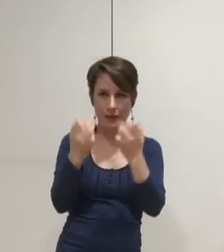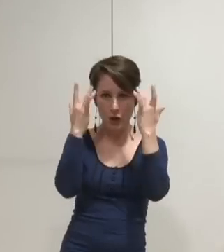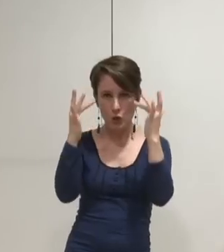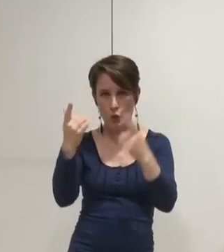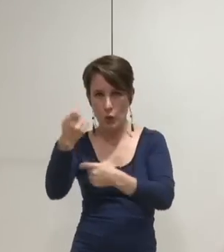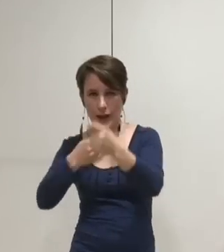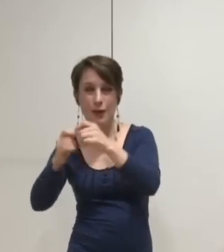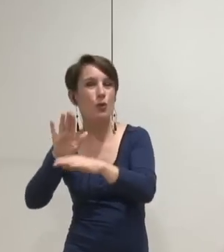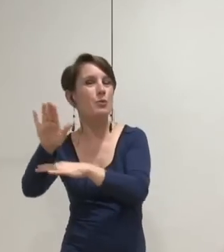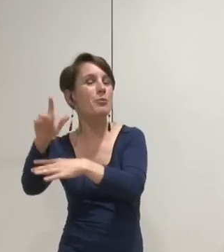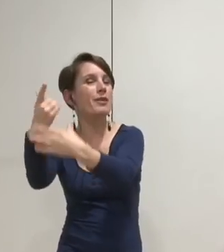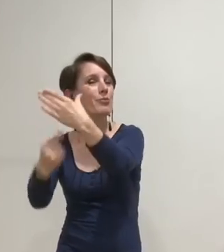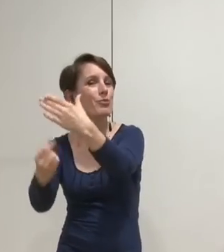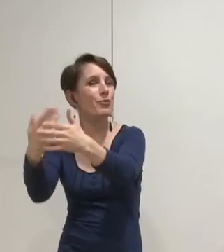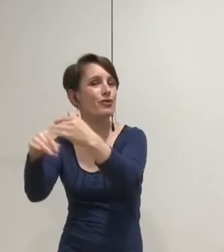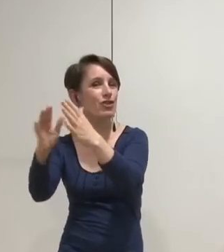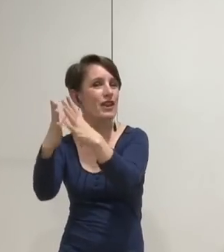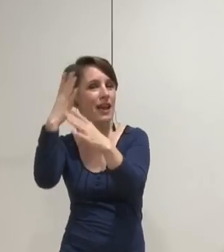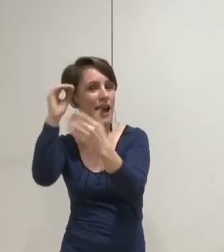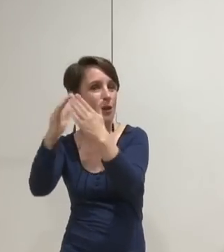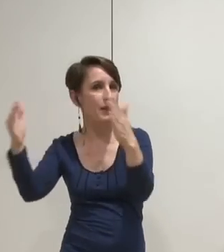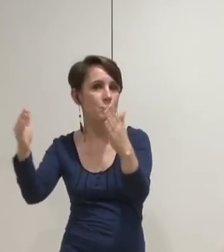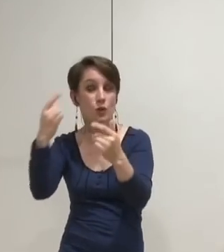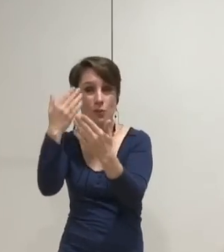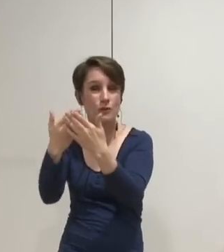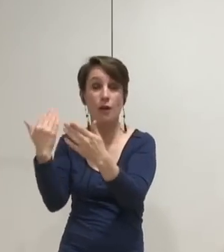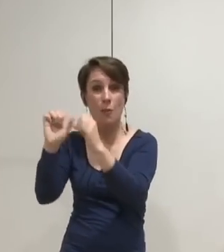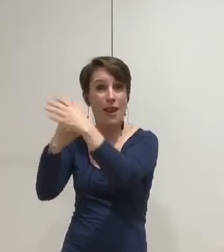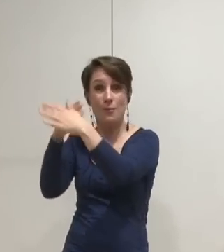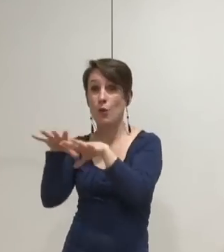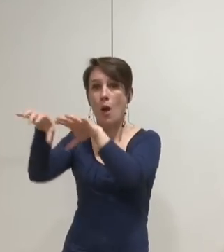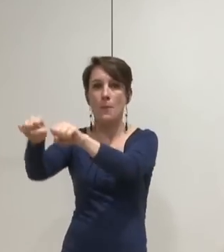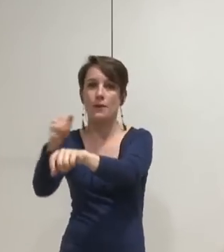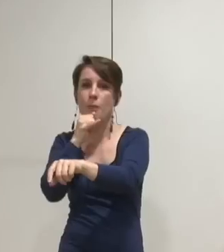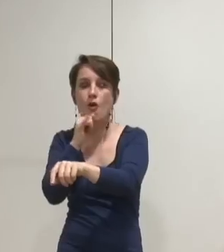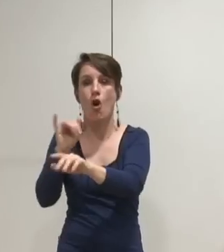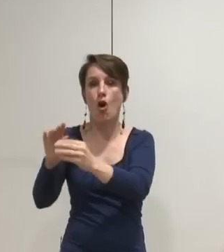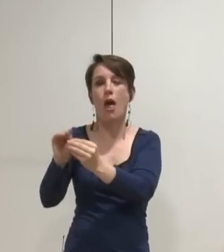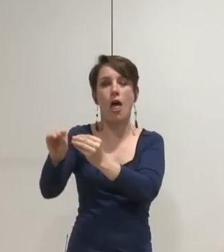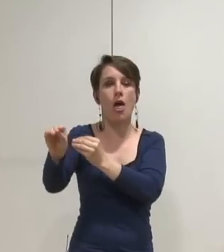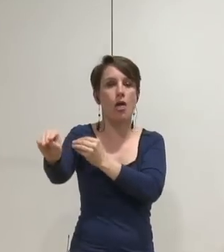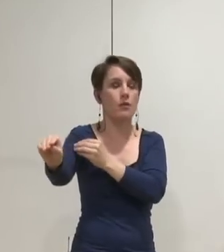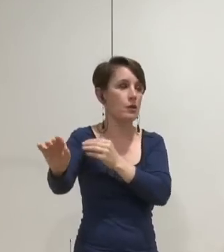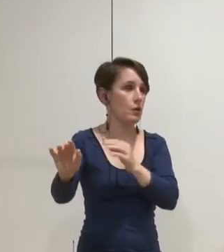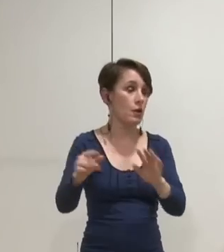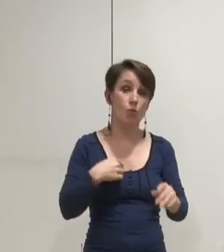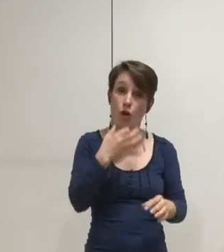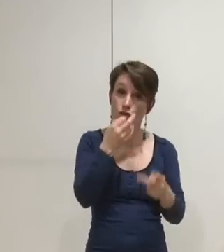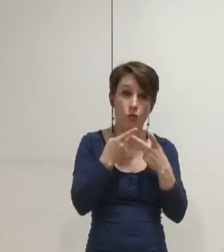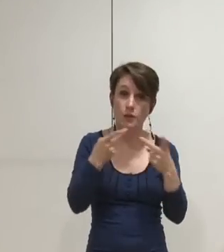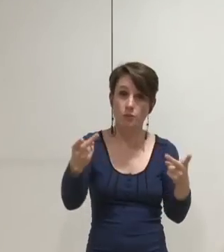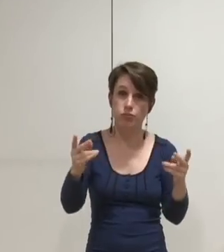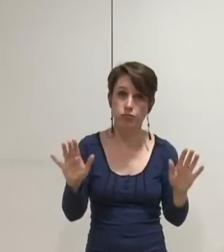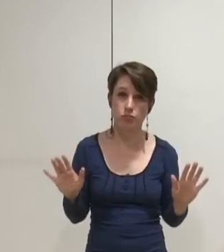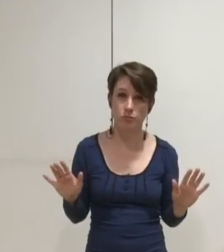encore cette cette compétence là je vais vous le dire ici très posément